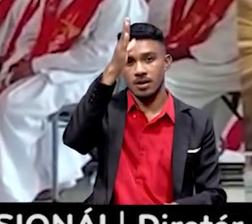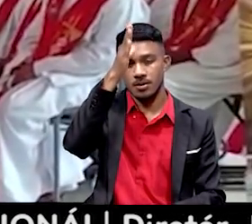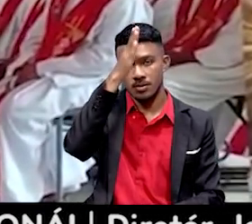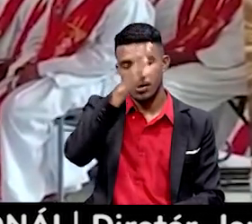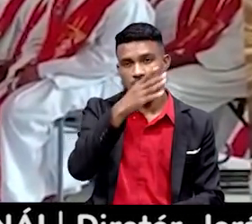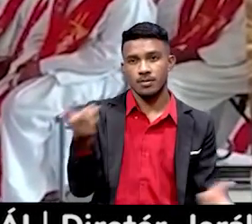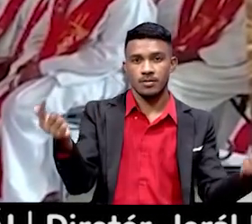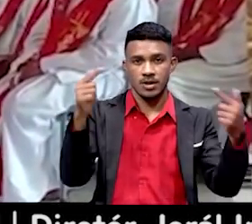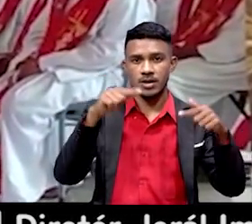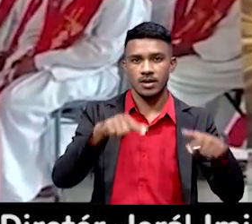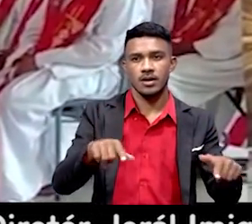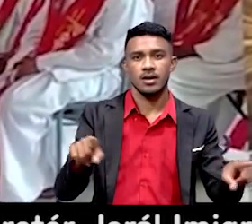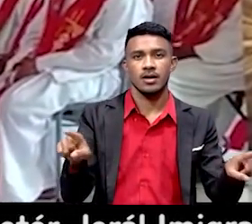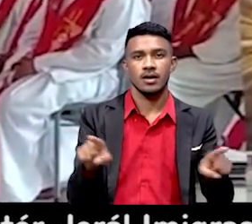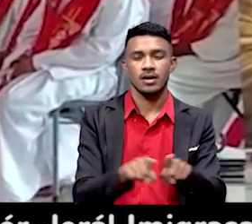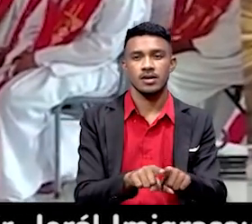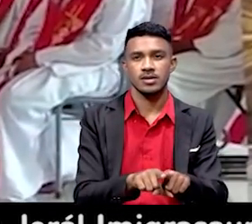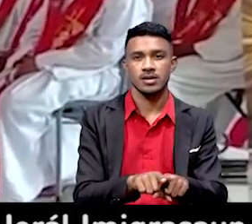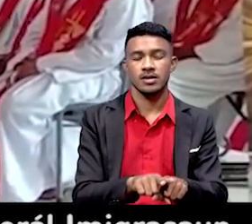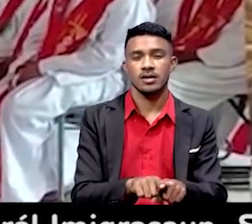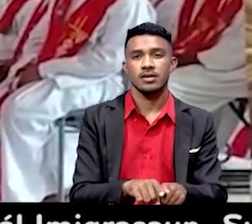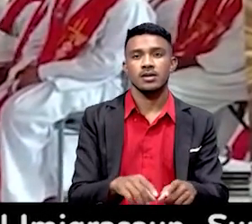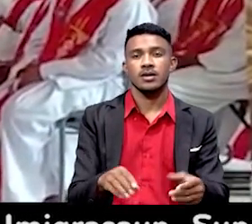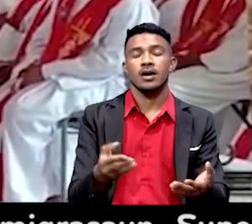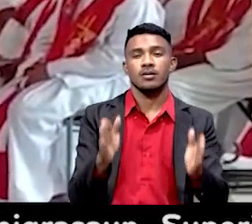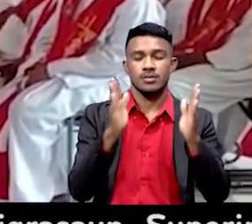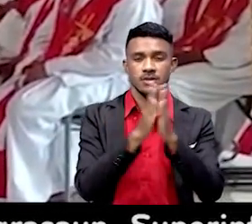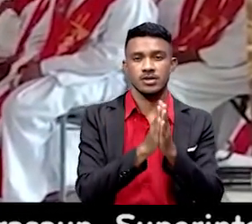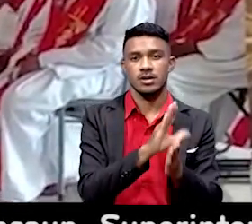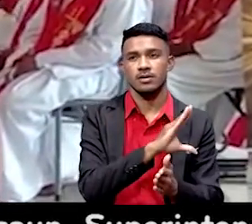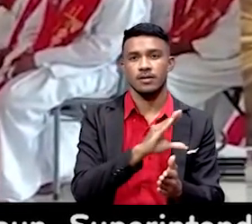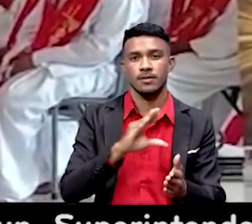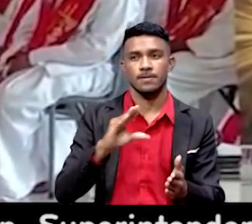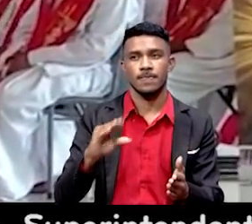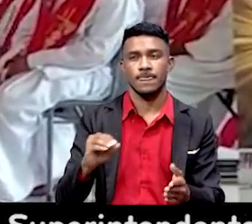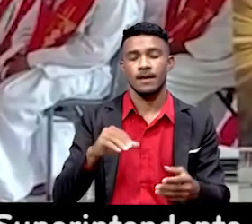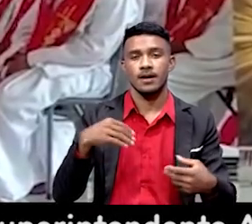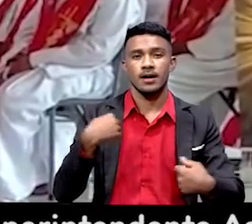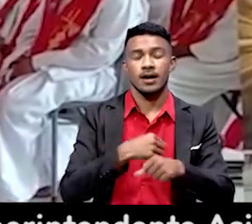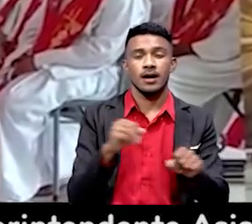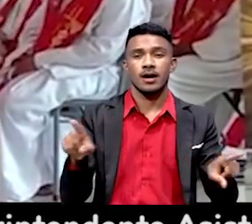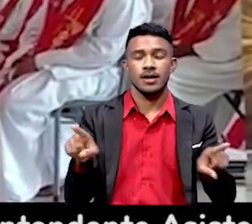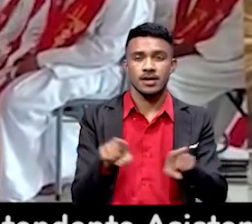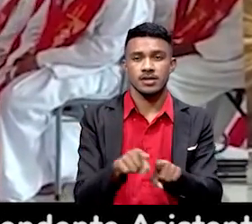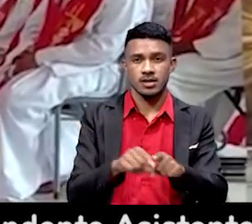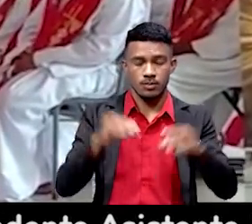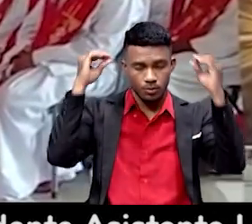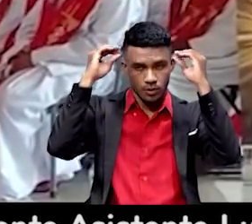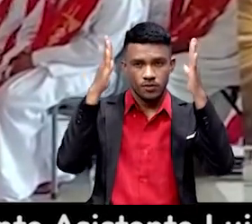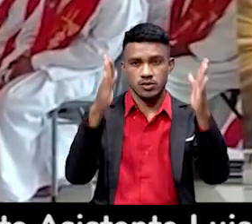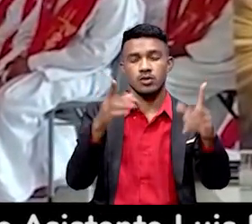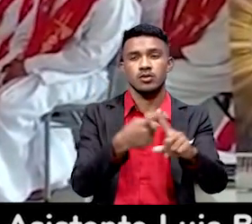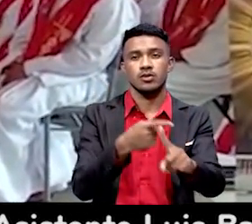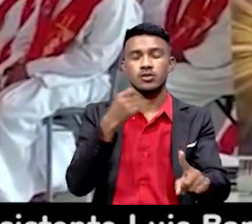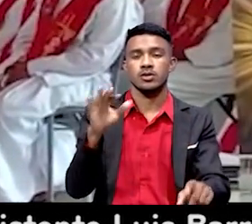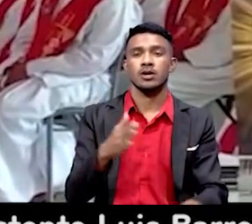di main ini, bisa dengan V, bisa. Ini, saya mau saya profesor, maka ini bagus sekolah sebenarnya.